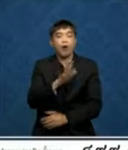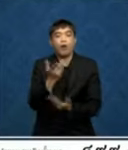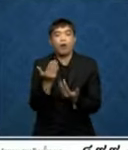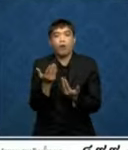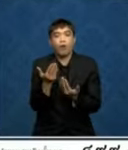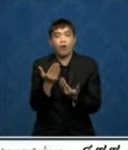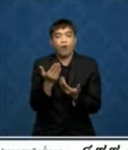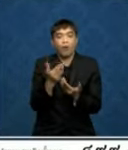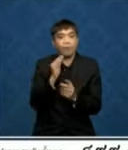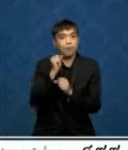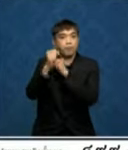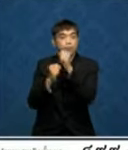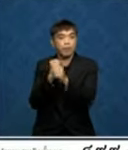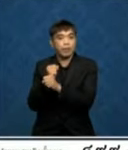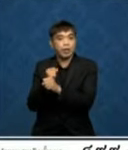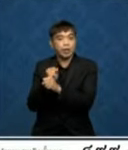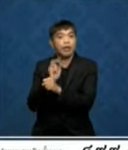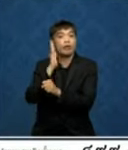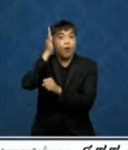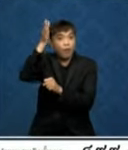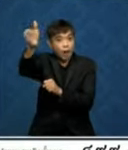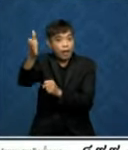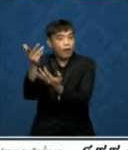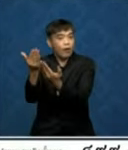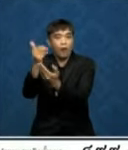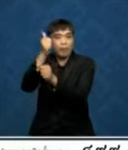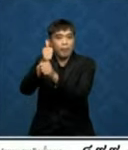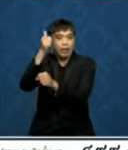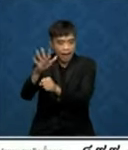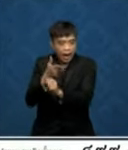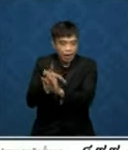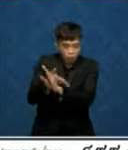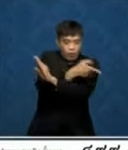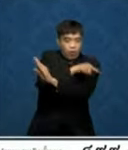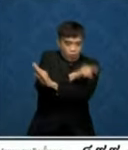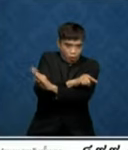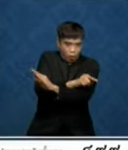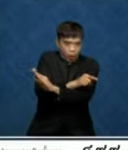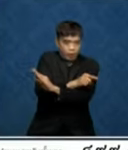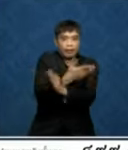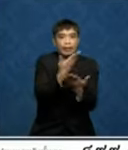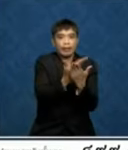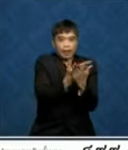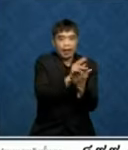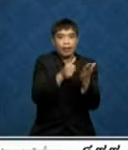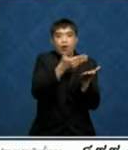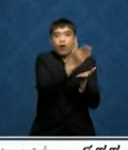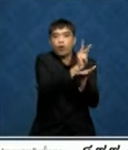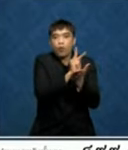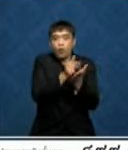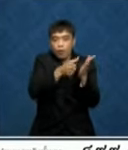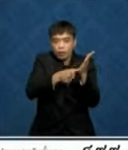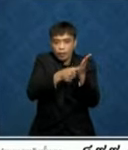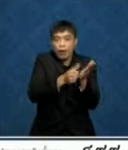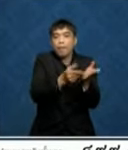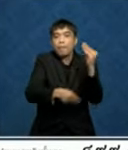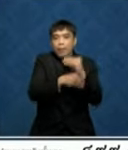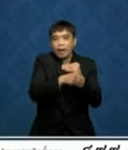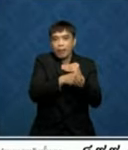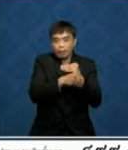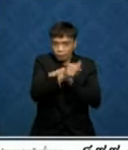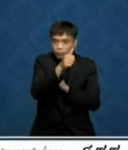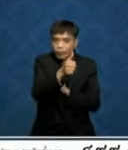ไม่สามารถรองบประมาณรายจ่ายประจำปีงบประมาณถัดไปได้ตรงนี้นะครับต้องขอขีดเส้นใต้คำว่าโดยไม่สามารถรองบประมาณร